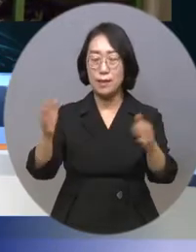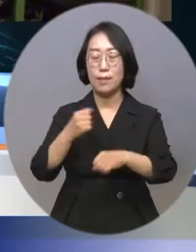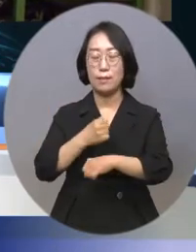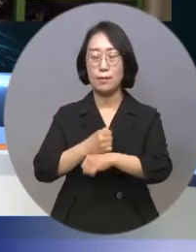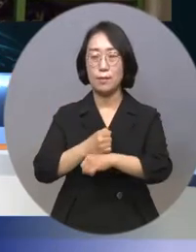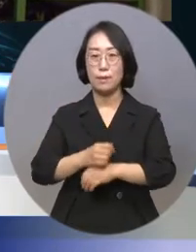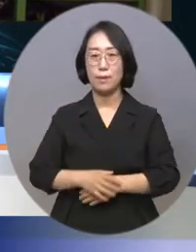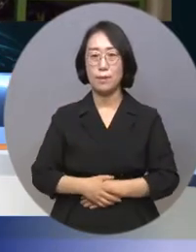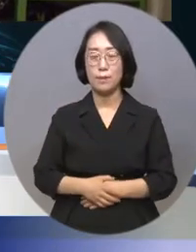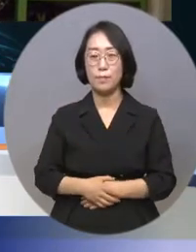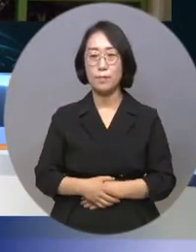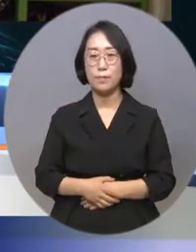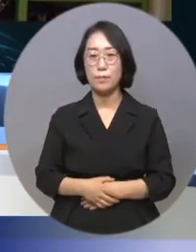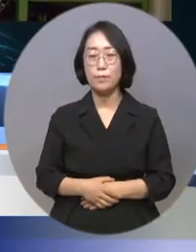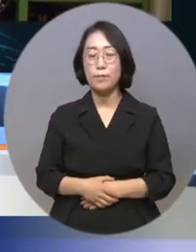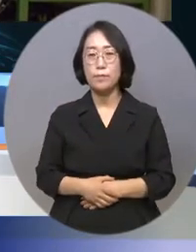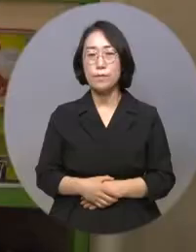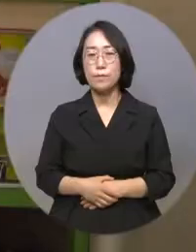기자가 보도합니다.